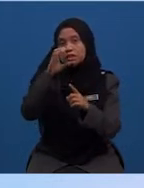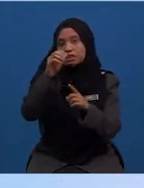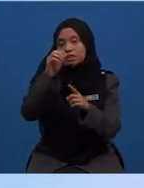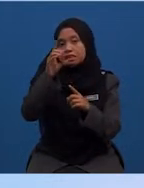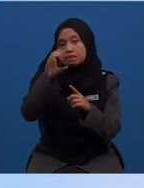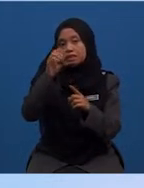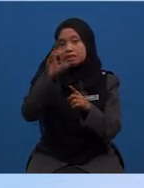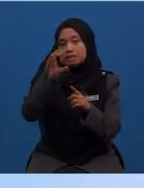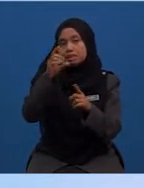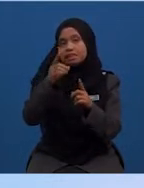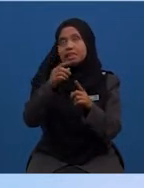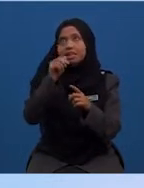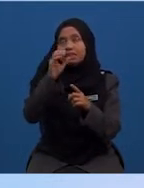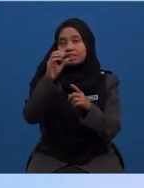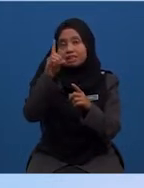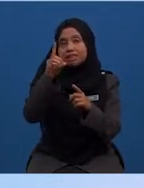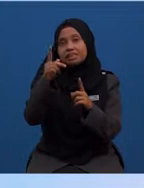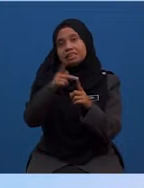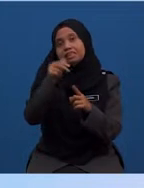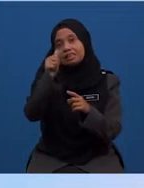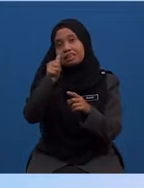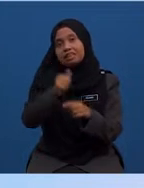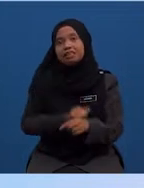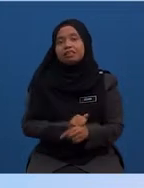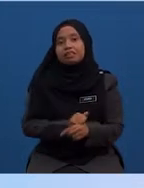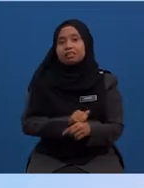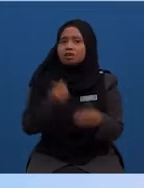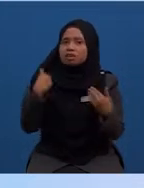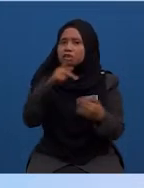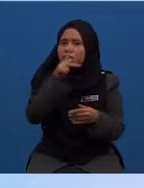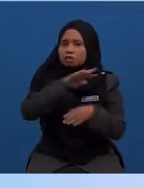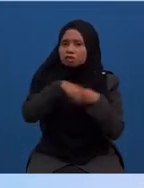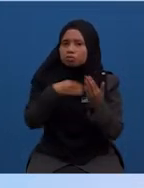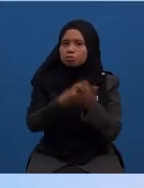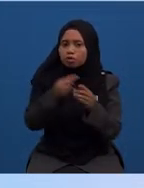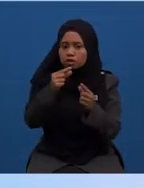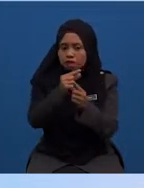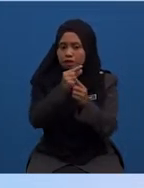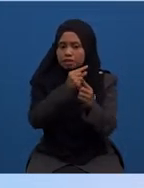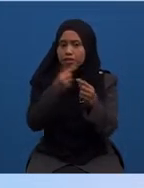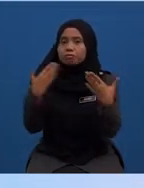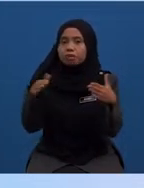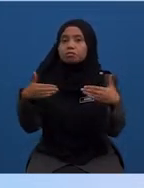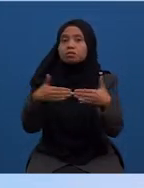A. Ha, adakah semua garisan telah bersambung?